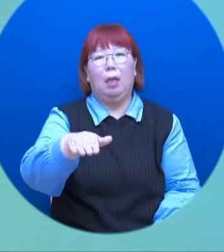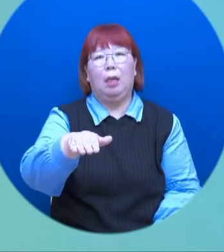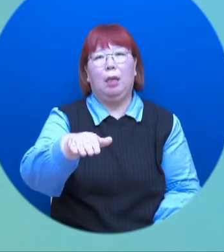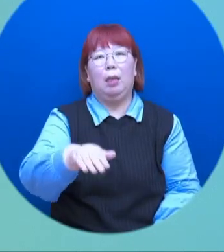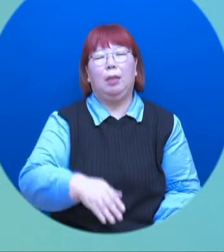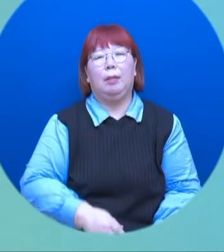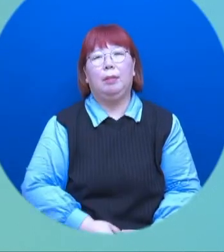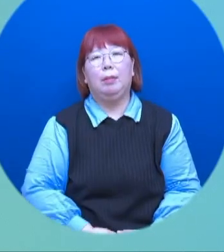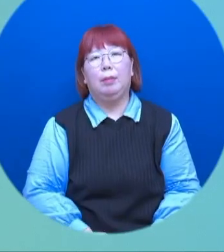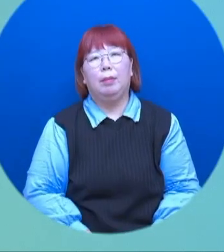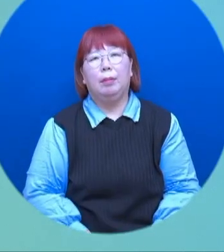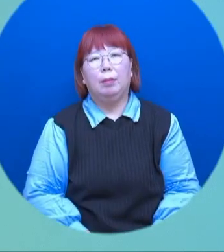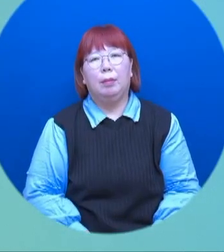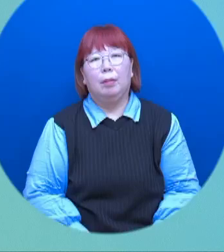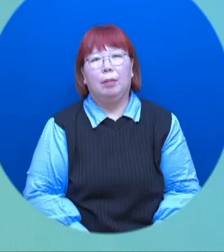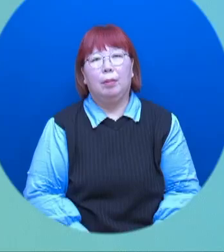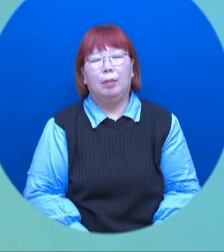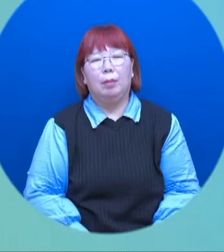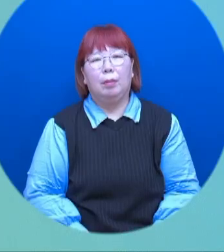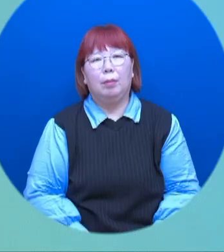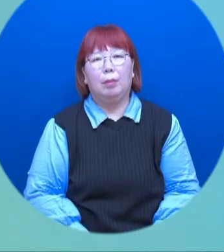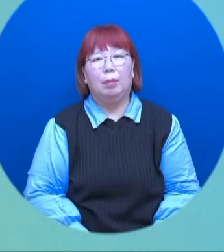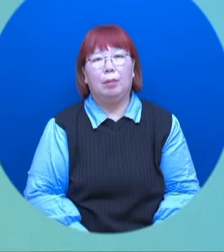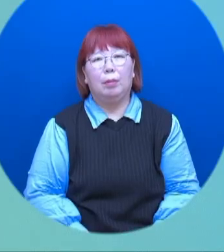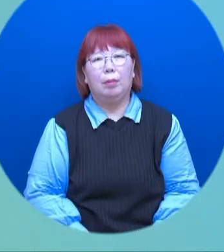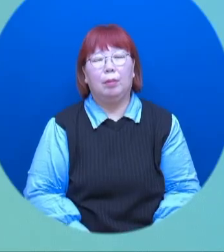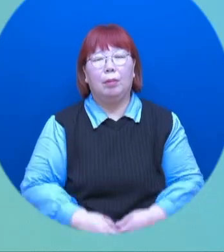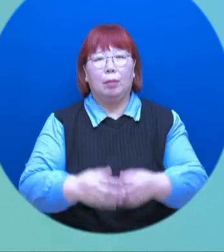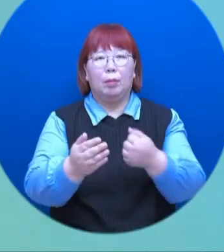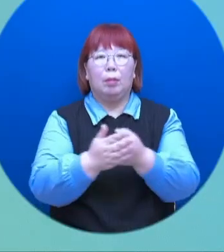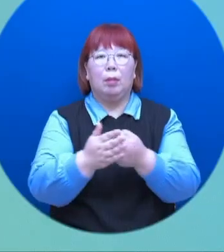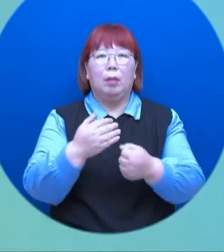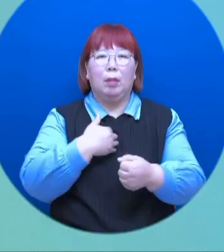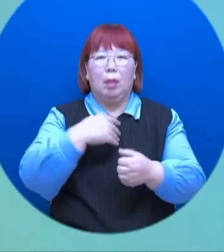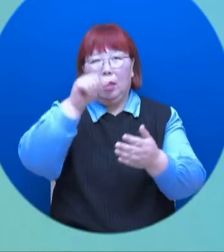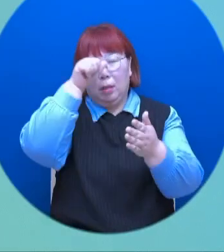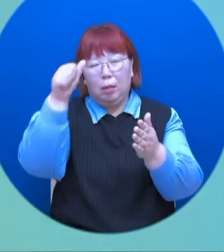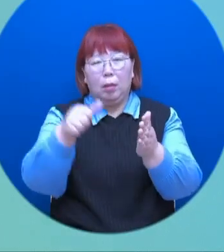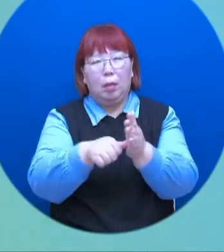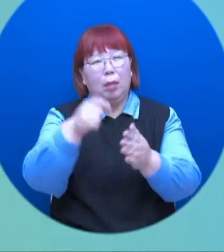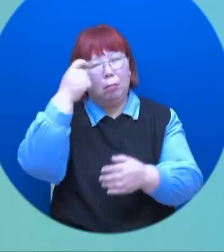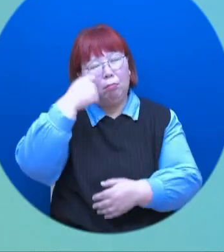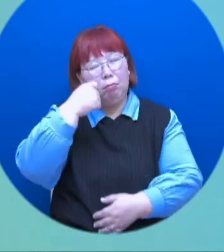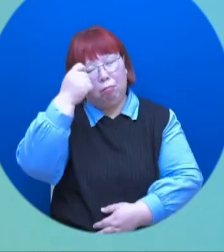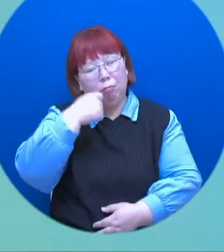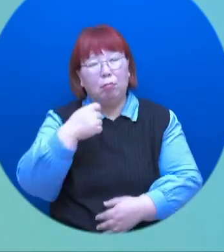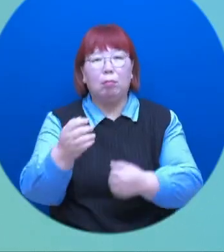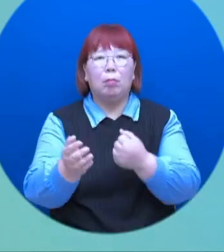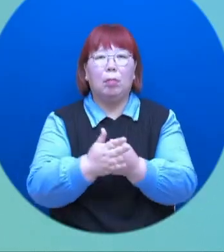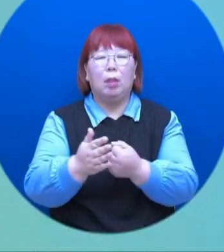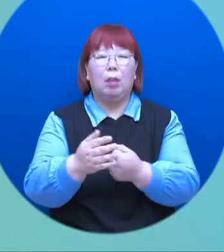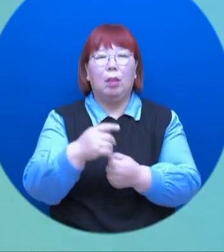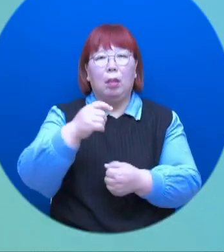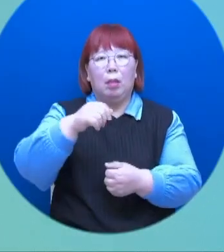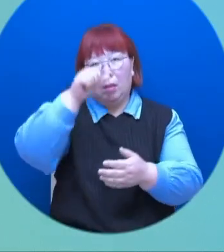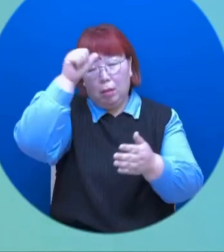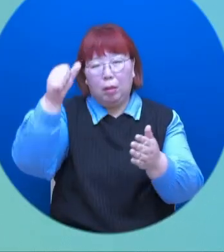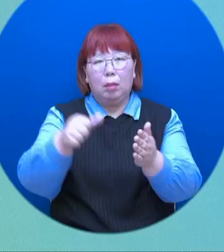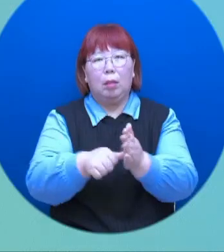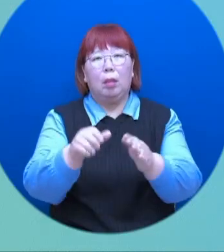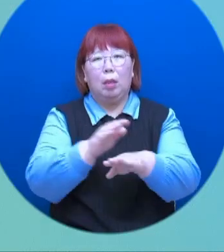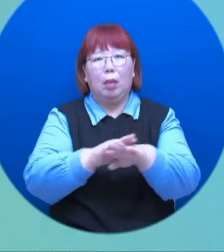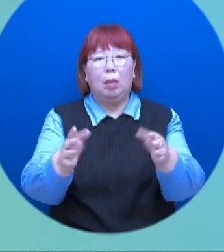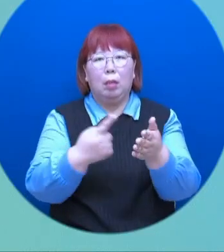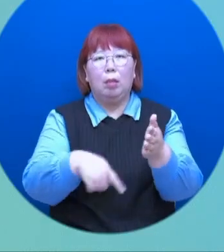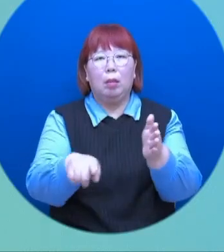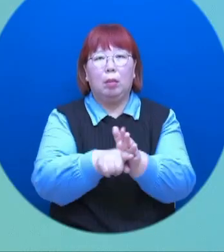작았어요. 그런 가운데 자기 인생이 슬프니까 그 인생을 해소하기 위하여 빚을